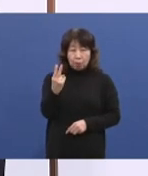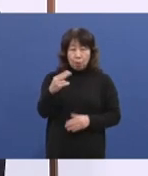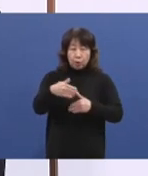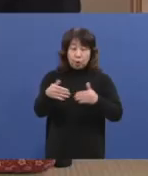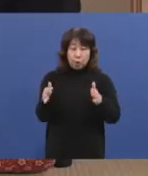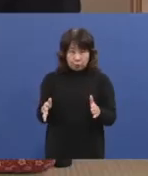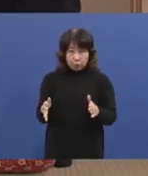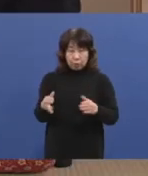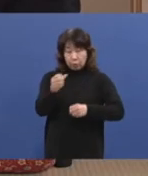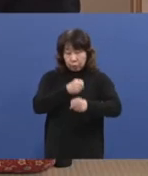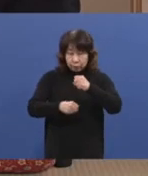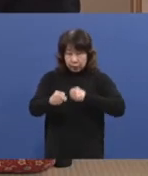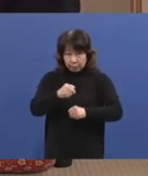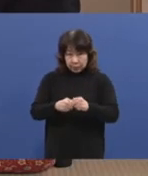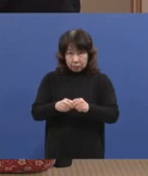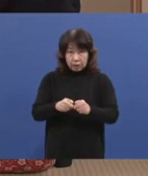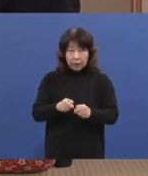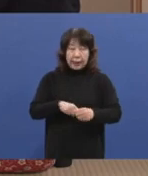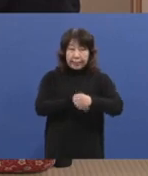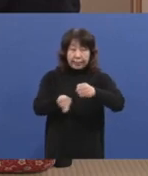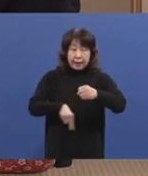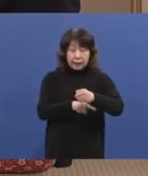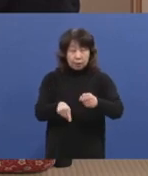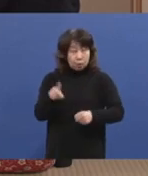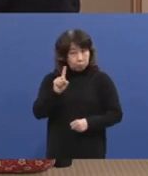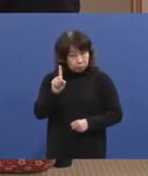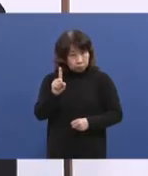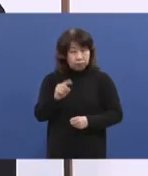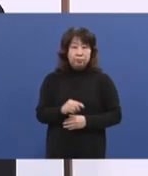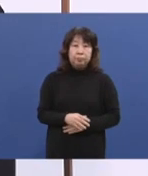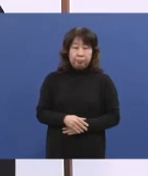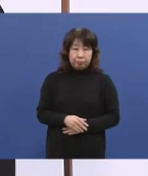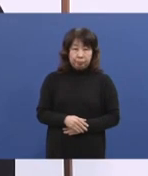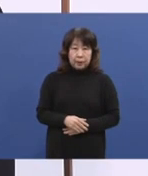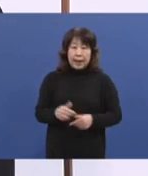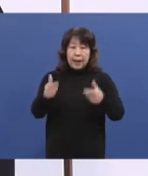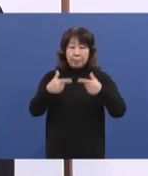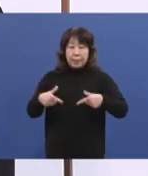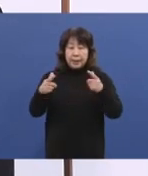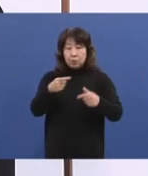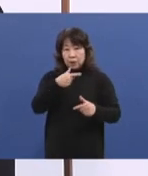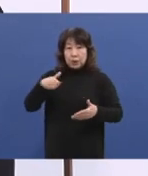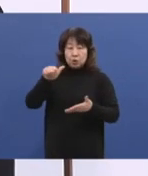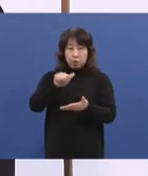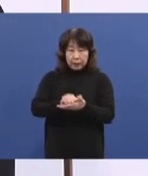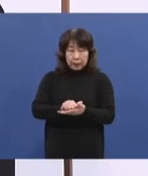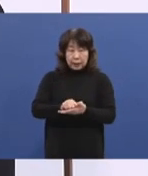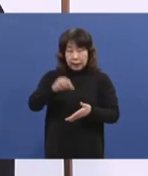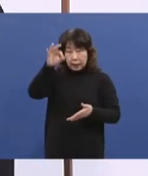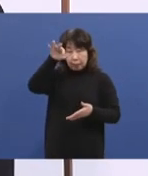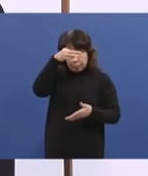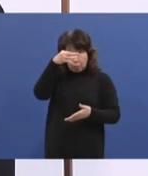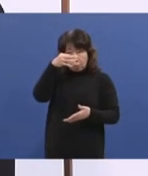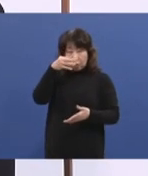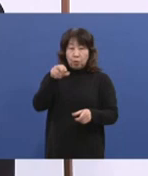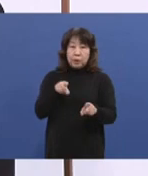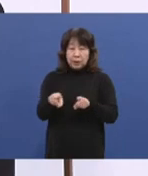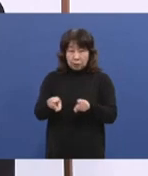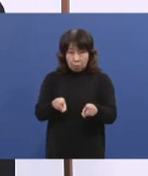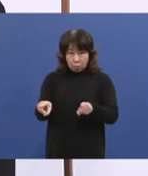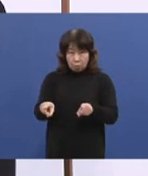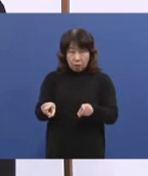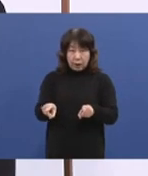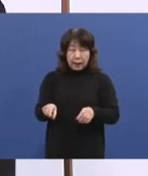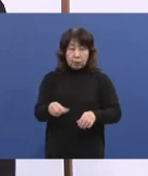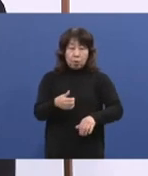ます。 それはどういった教室なんでしょうか？ はい、毎週日曜日にプロ棋士による将棋指導や団員